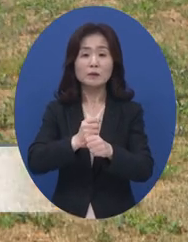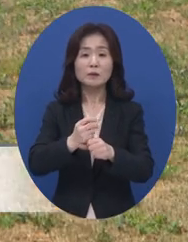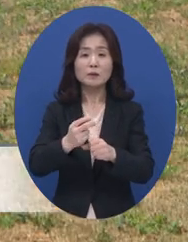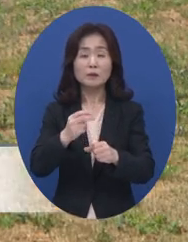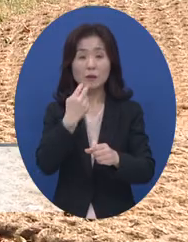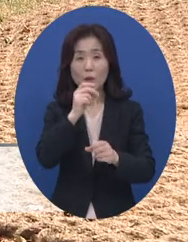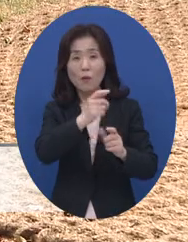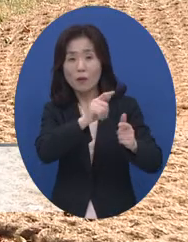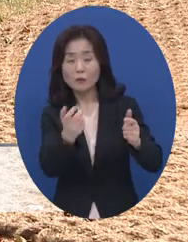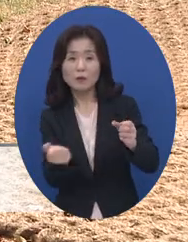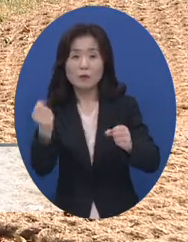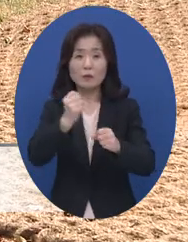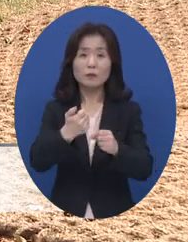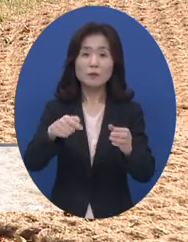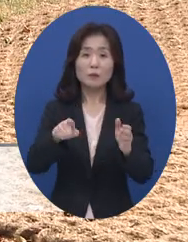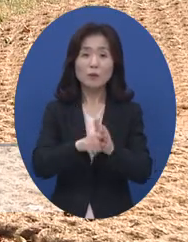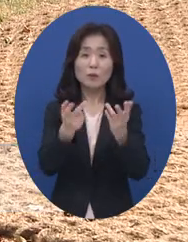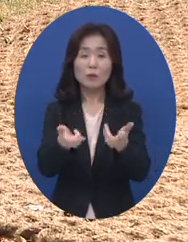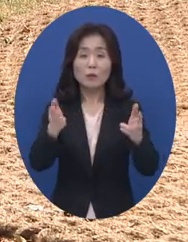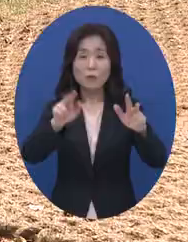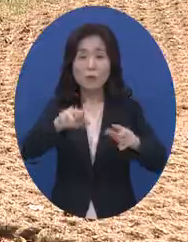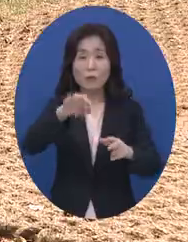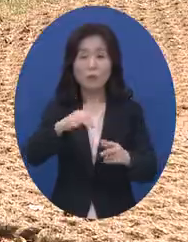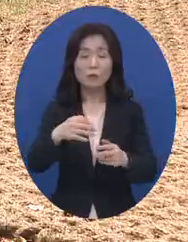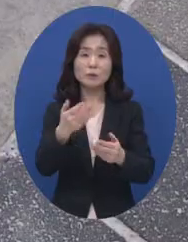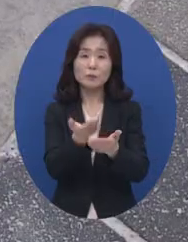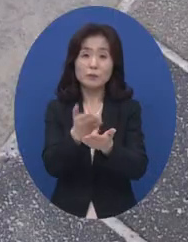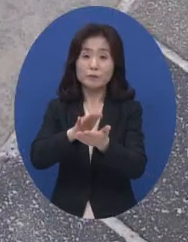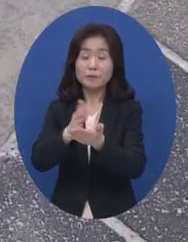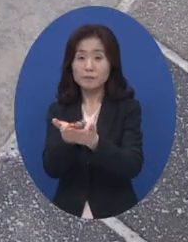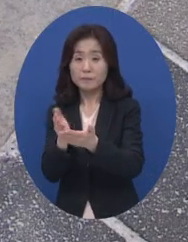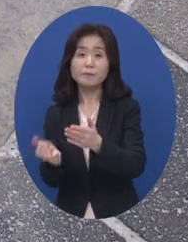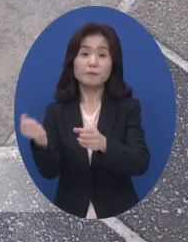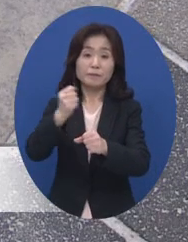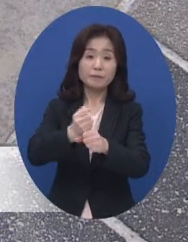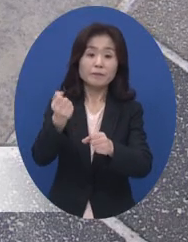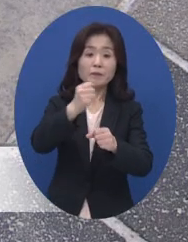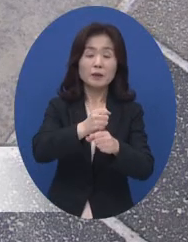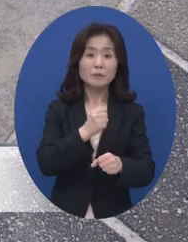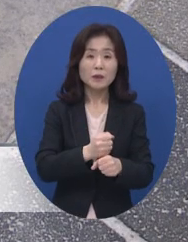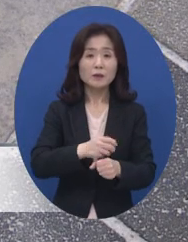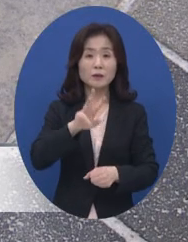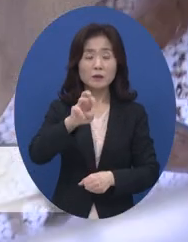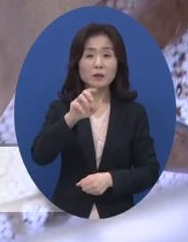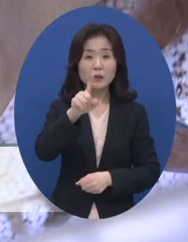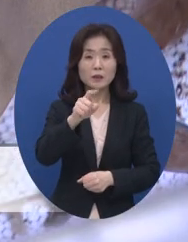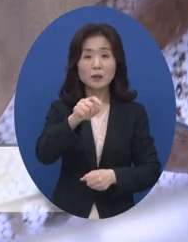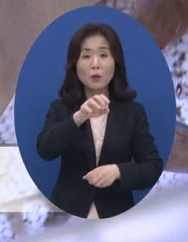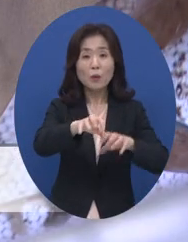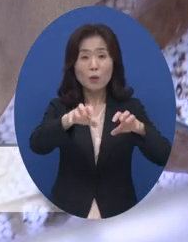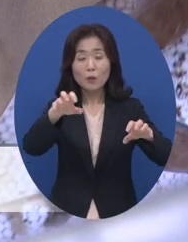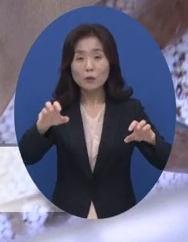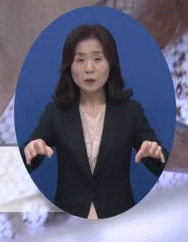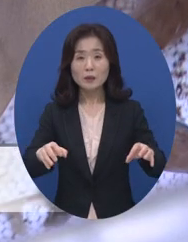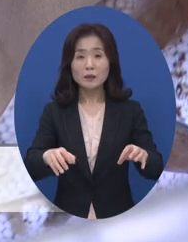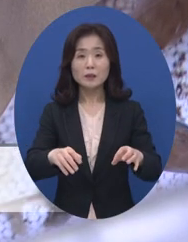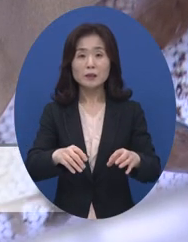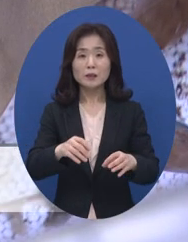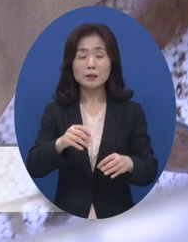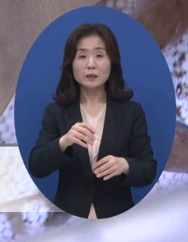공원과 도시 공간의 훼손 지역을 복원합니다 31개 시 군 전역에 스마트 상수도 관리 체계를